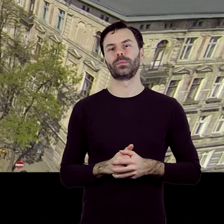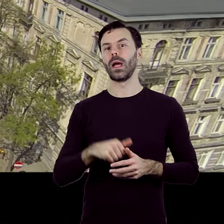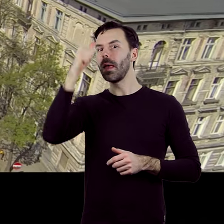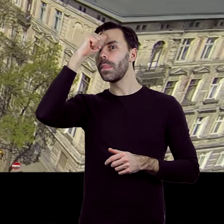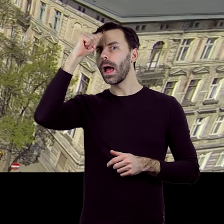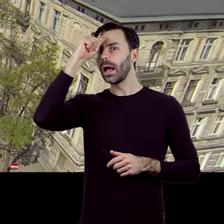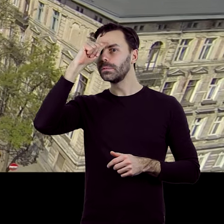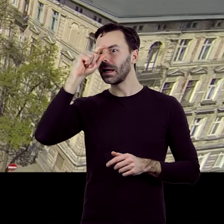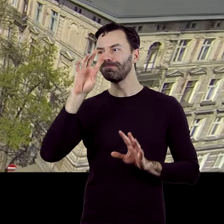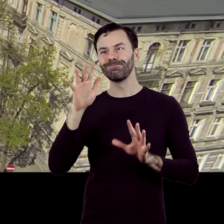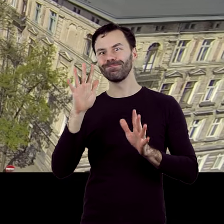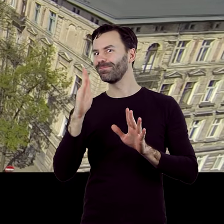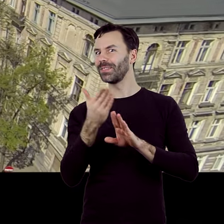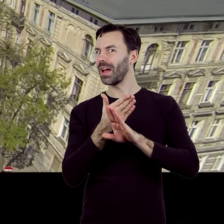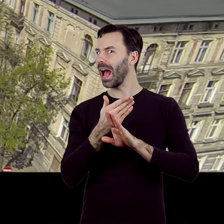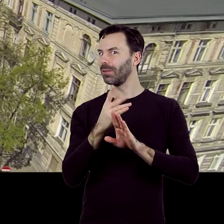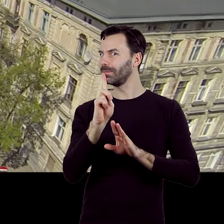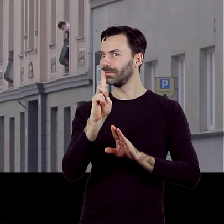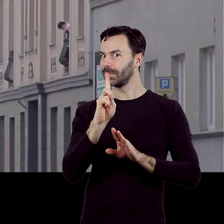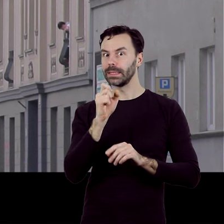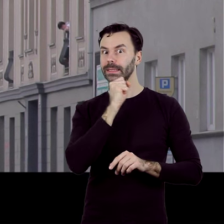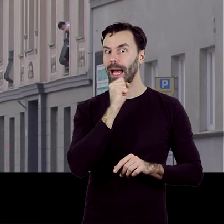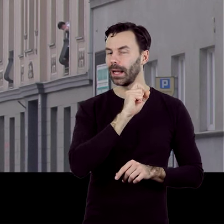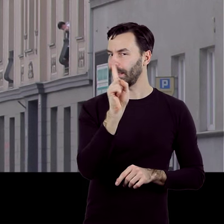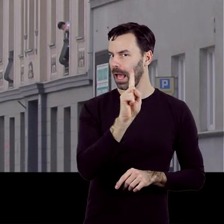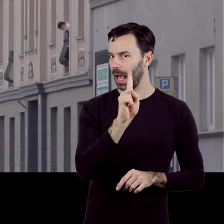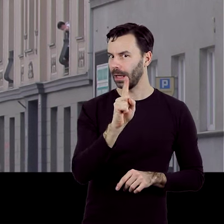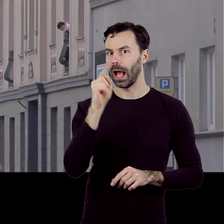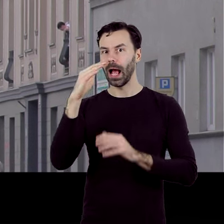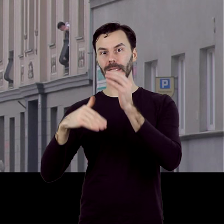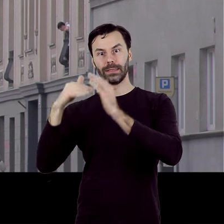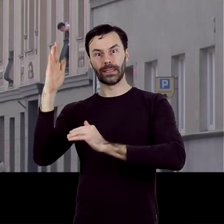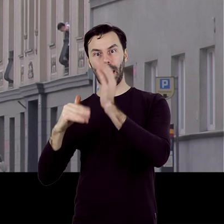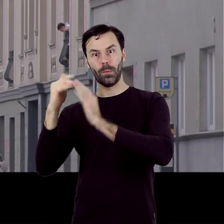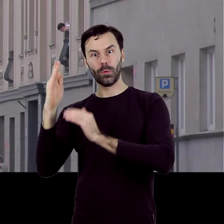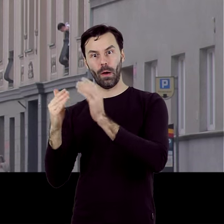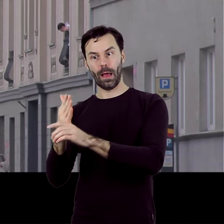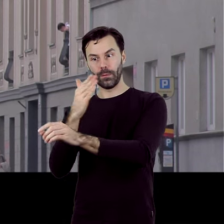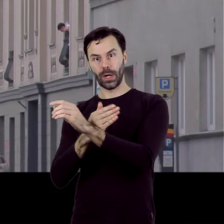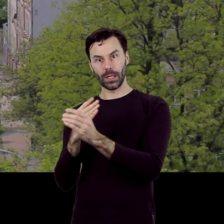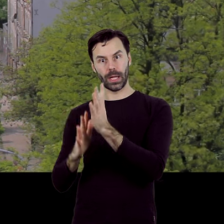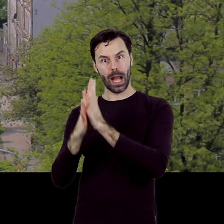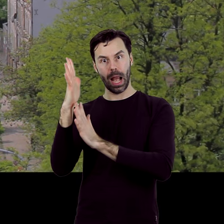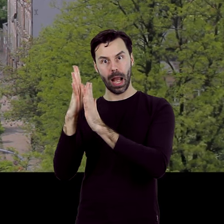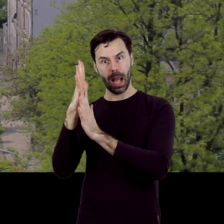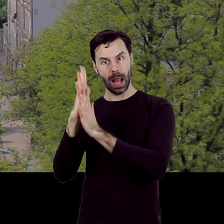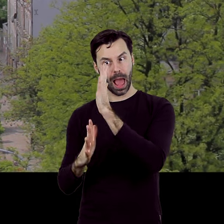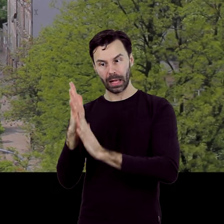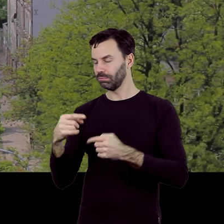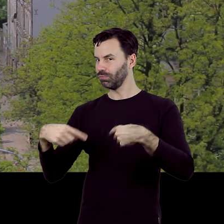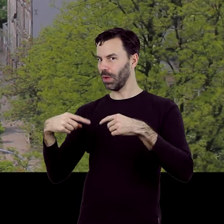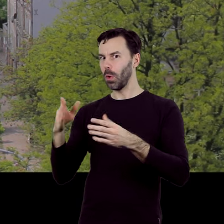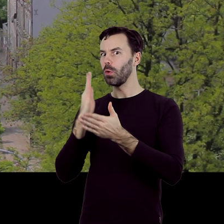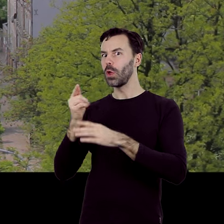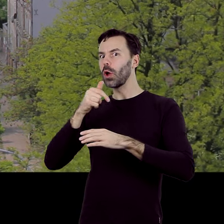Nazwa ta kryje w sobie dwa fałsze. Nie jest stara, a zabudowa, której dotyczy, nie powstała na miejscu lasu, lecz pól,